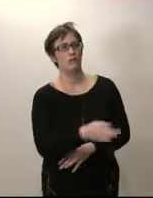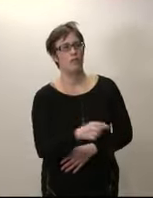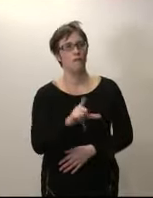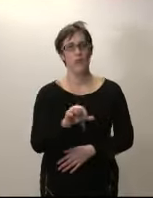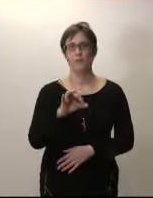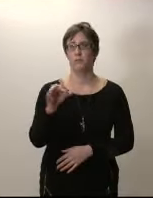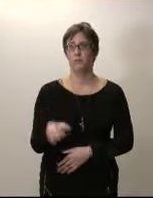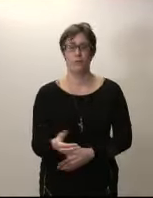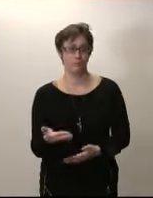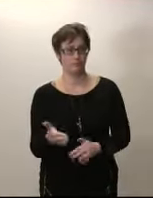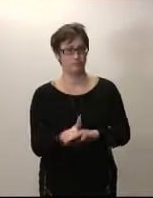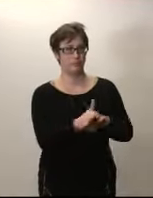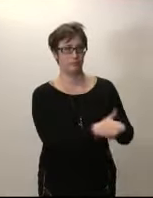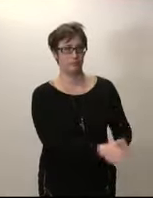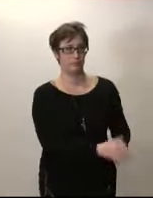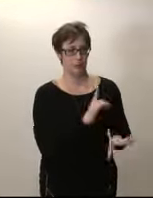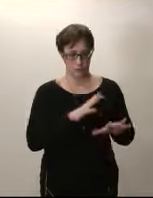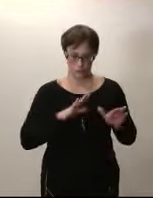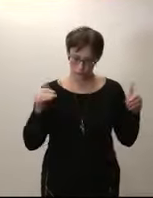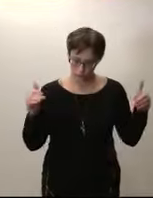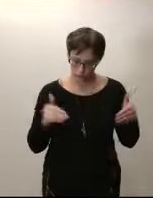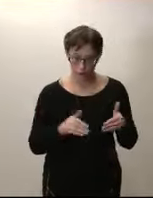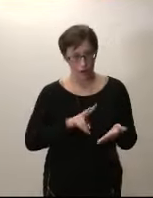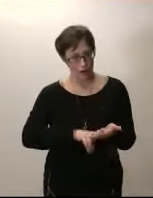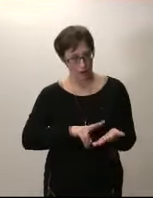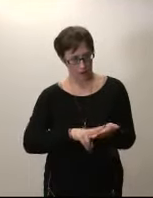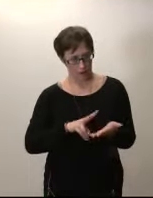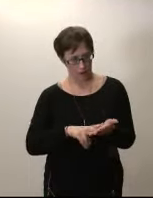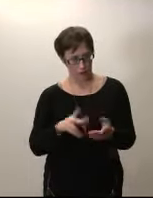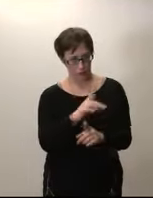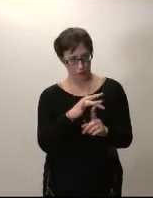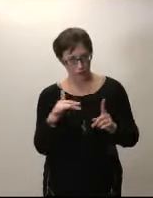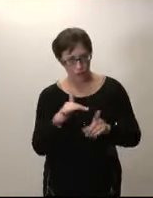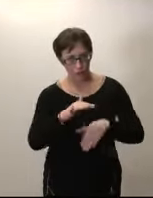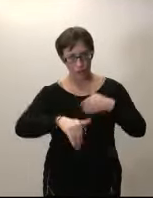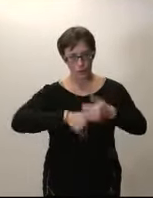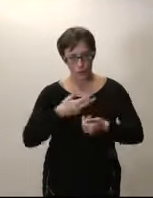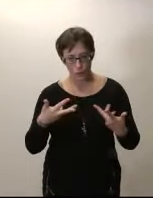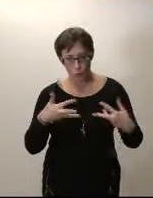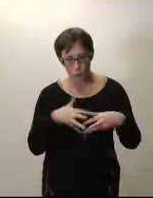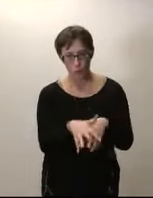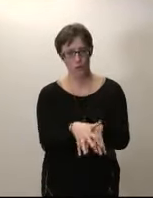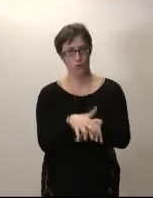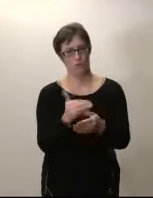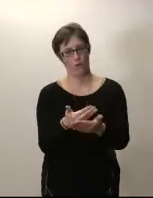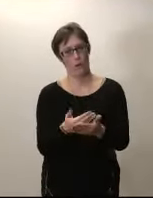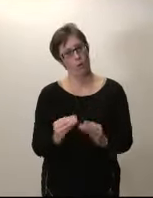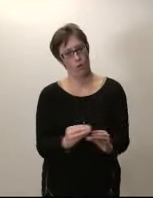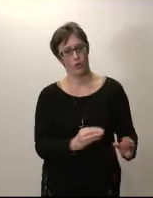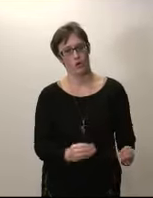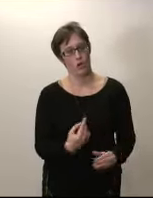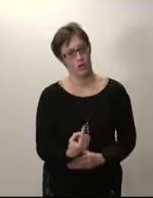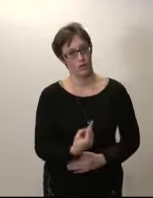quelle mixité sociale réelle il y a dans notre territoire et comment on a envie de mixité sociale dans notre ville. C'est de ça dont moi j'ai envie de